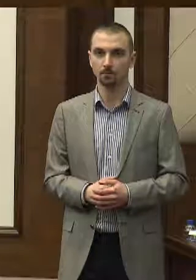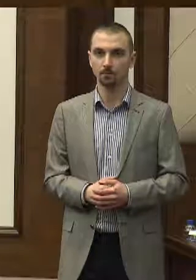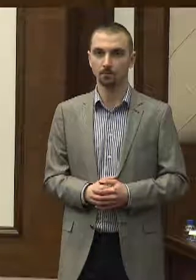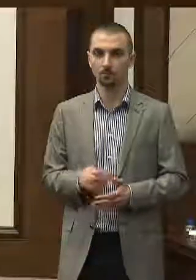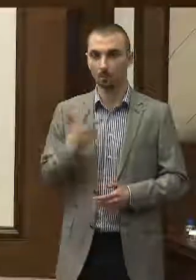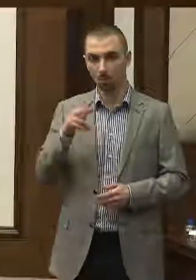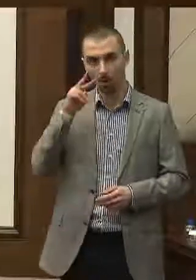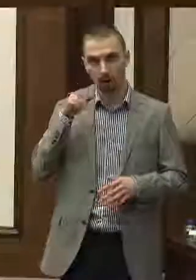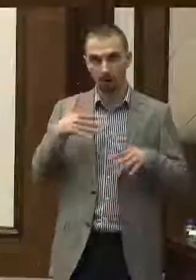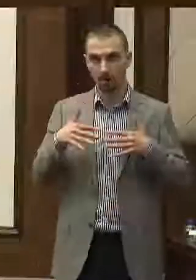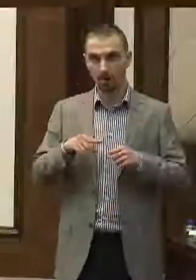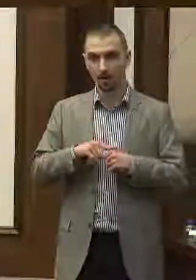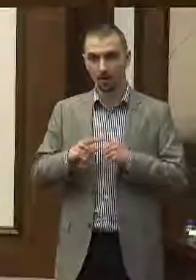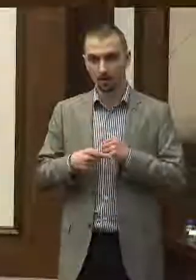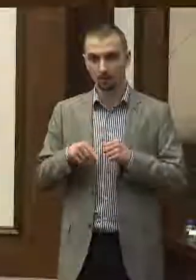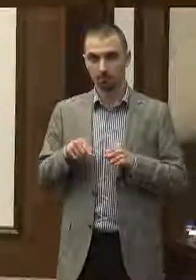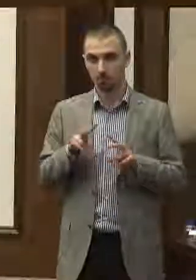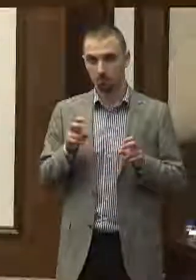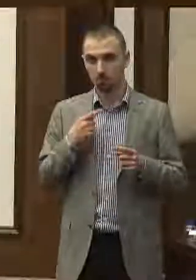3 Aralık Engelliler Haftası nedeniyle